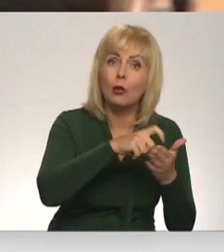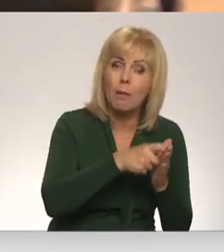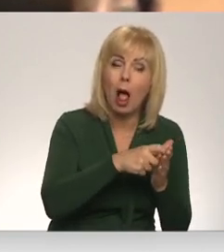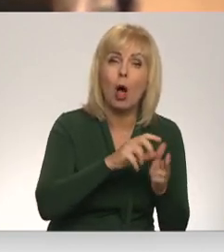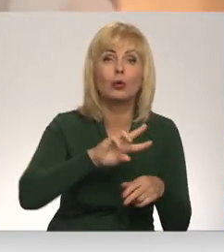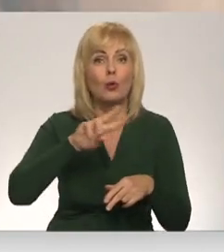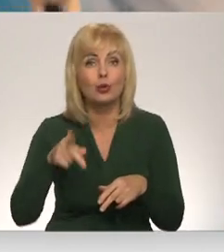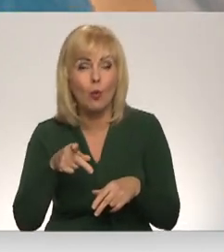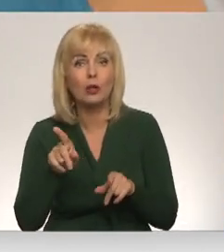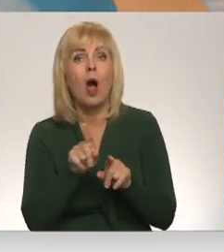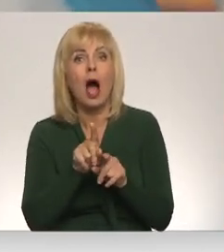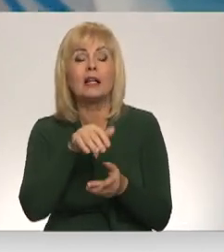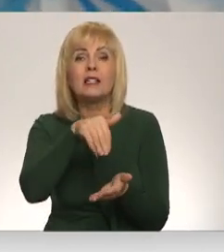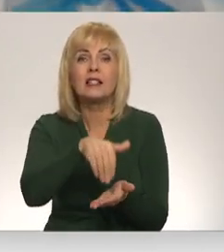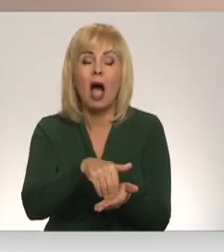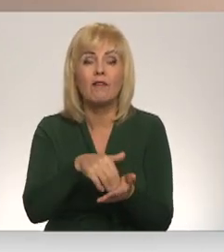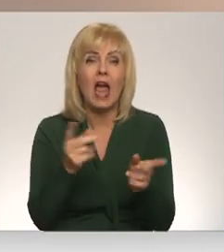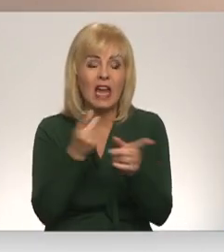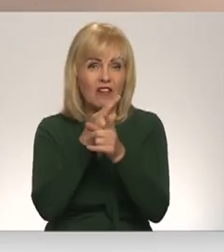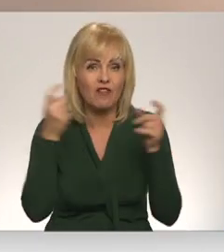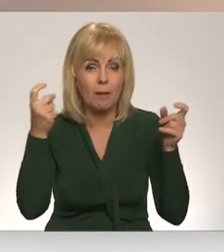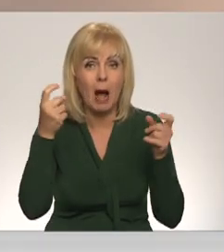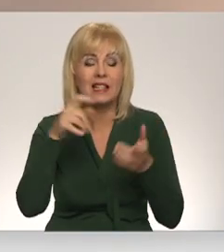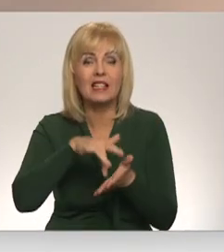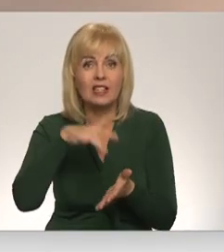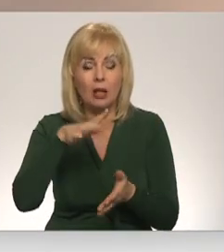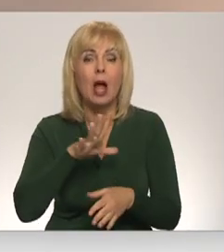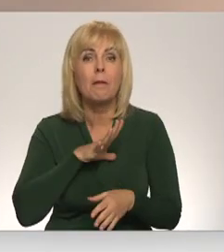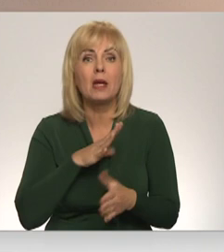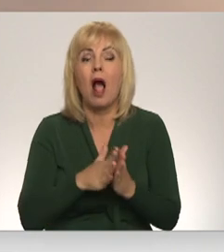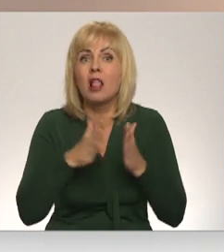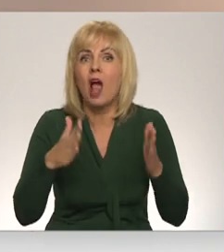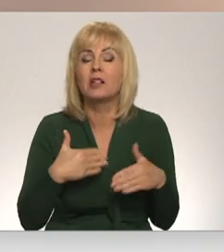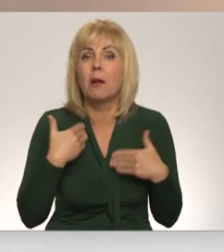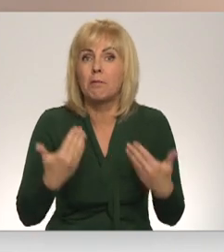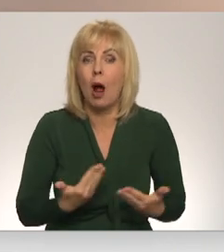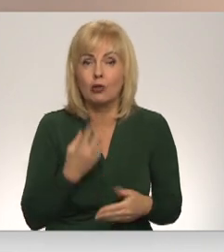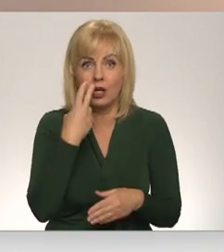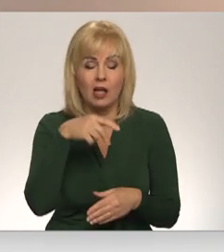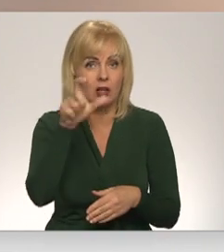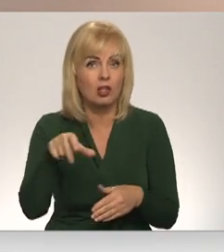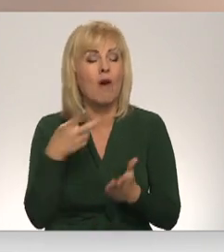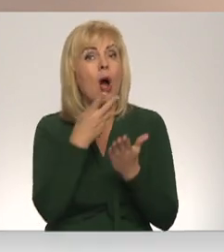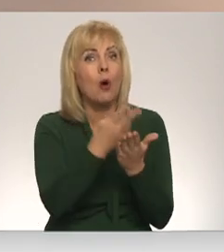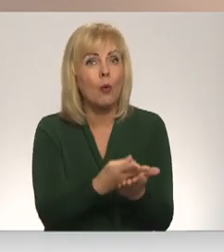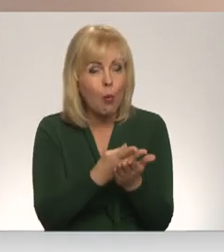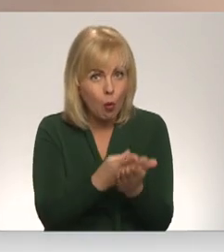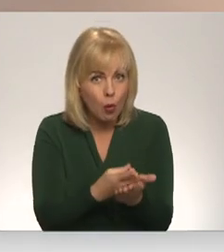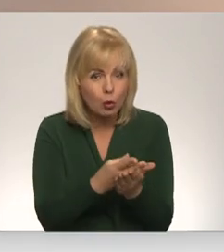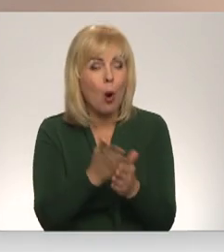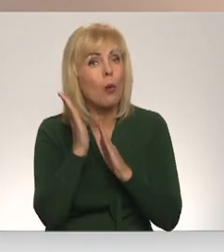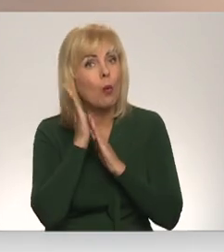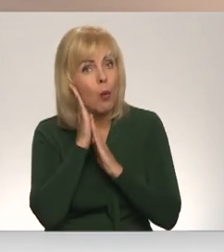informācijas centrā. Mans piltākais pārdzīvojums droši vien bija, ka es redzēju, ka cilvēki guļ gultā galvām augšā un